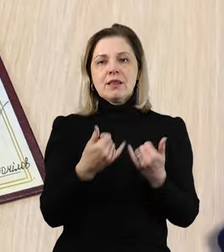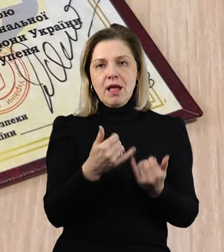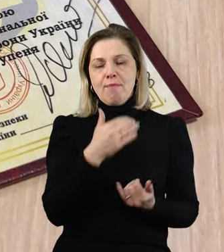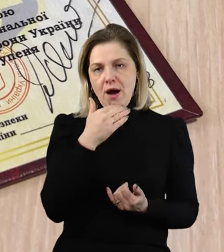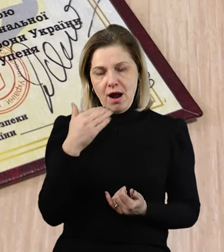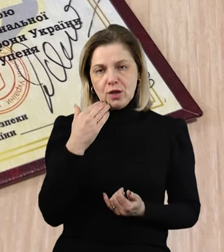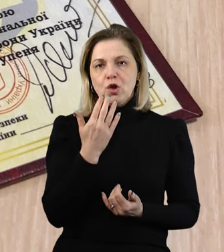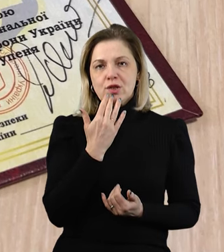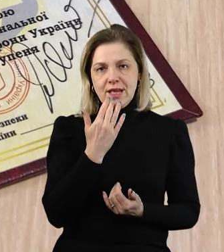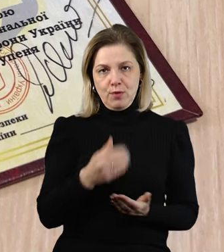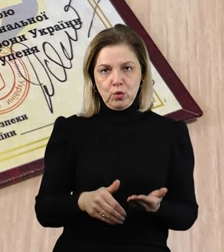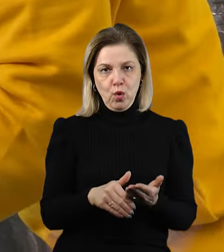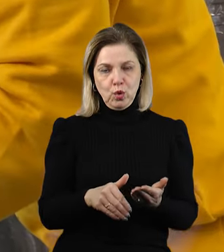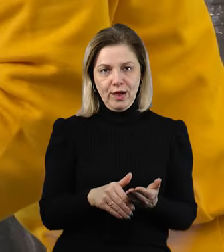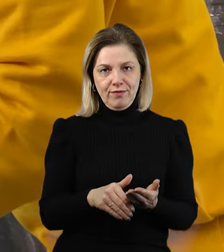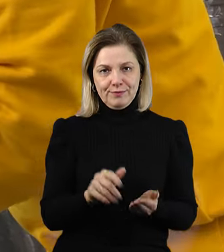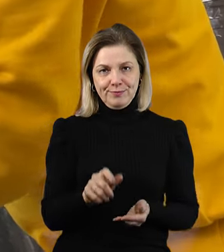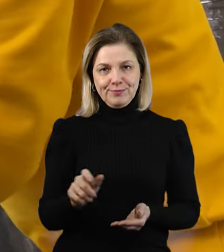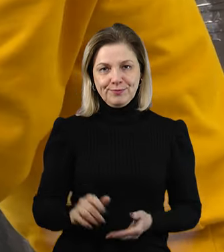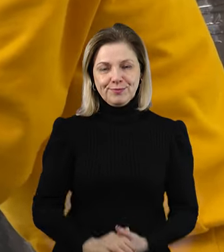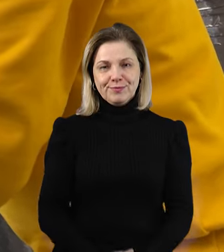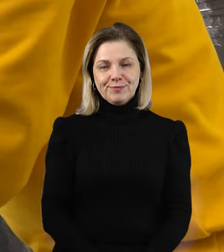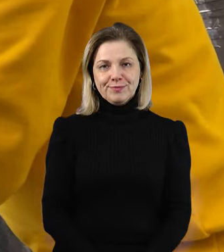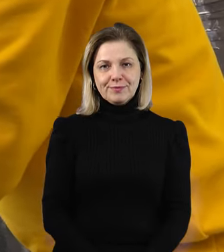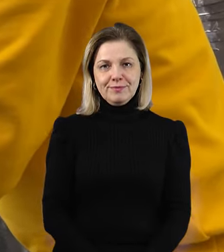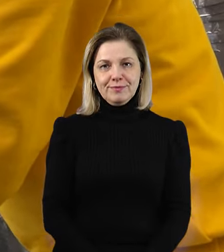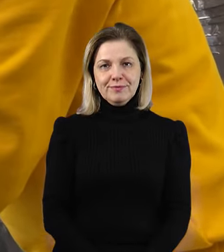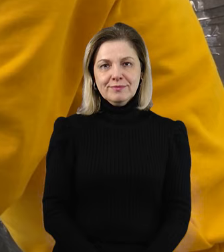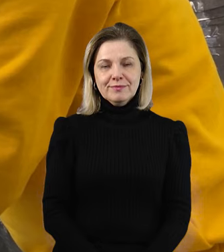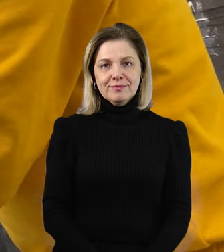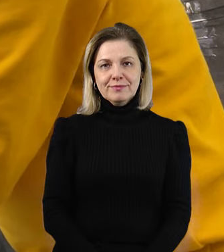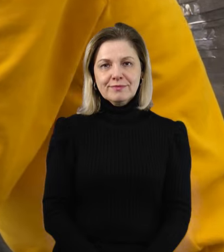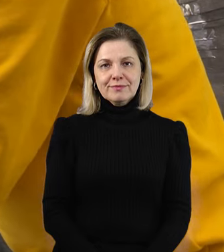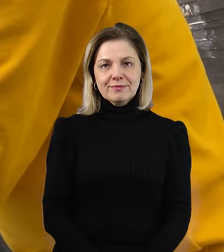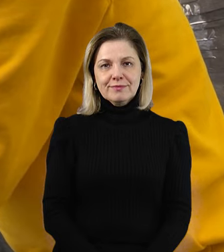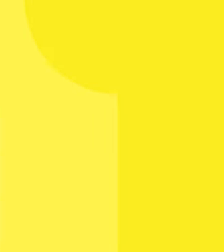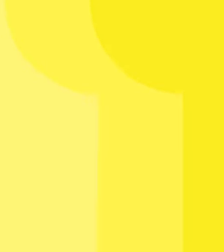іноземних донорів. Єлизавета Кротик, Суспільне новини, Миколаївщина.